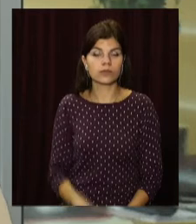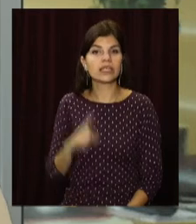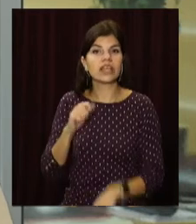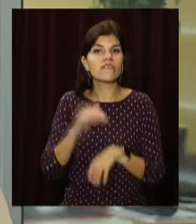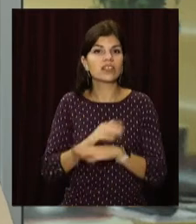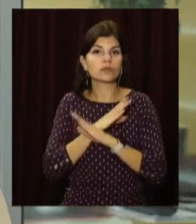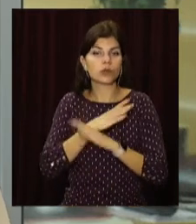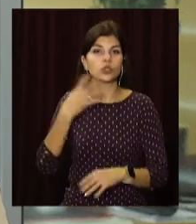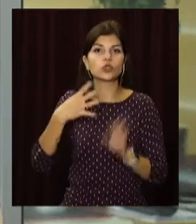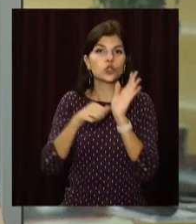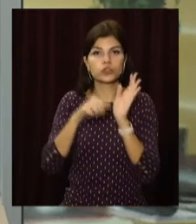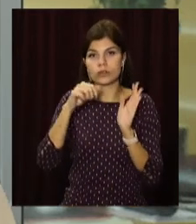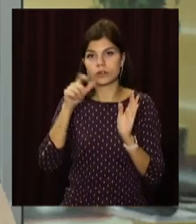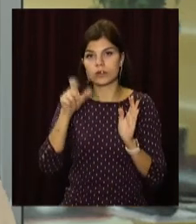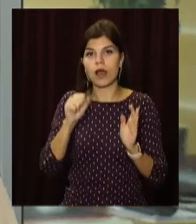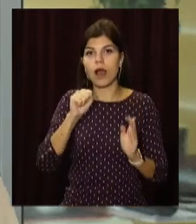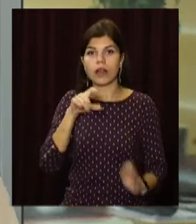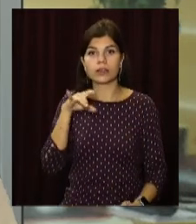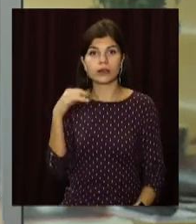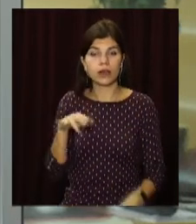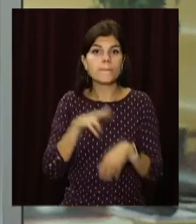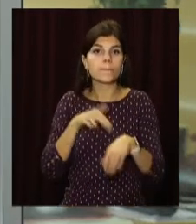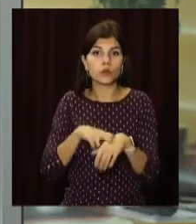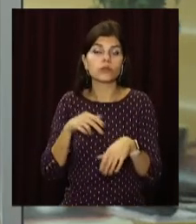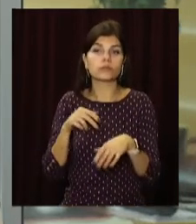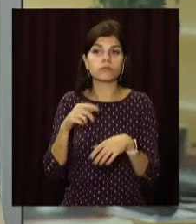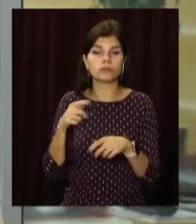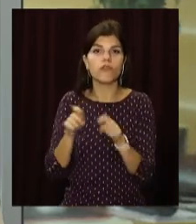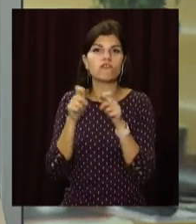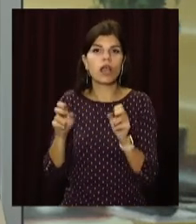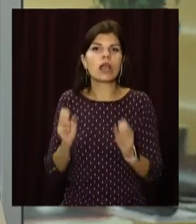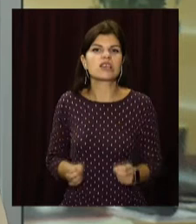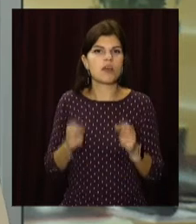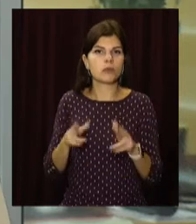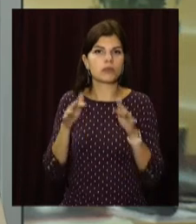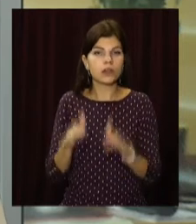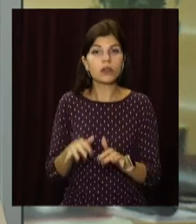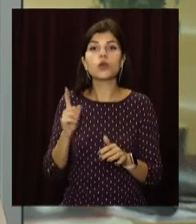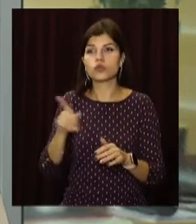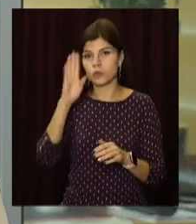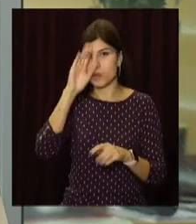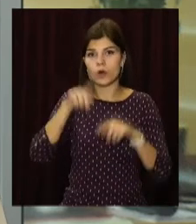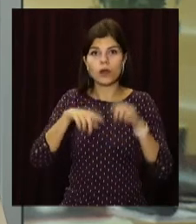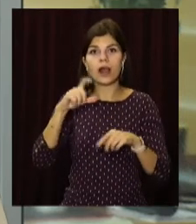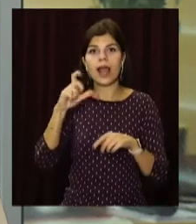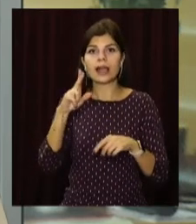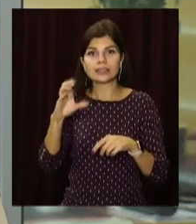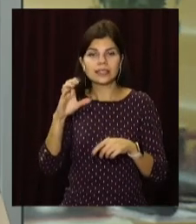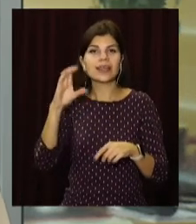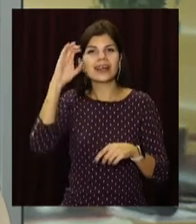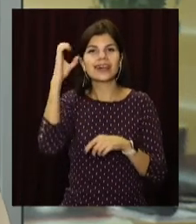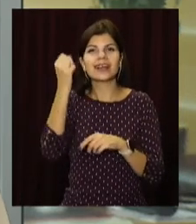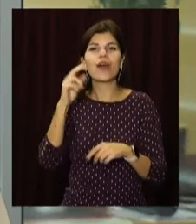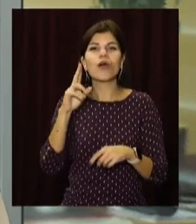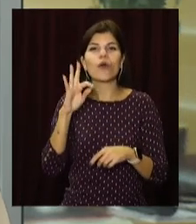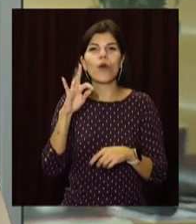За фактом смерті 46-річного Андрія Павлова поліція відкрила кримінальне провадження. Чоловік – рідний брат екс-мера Кривого